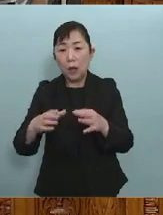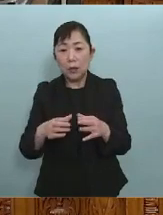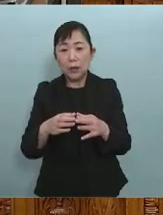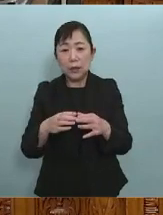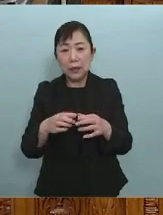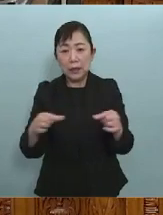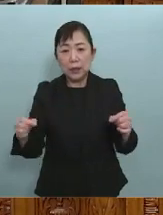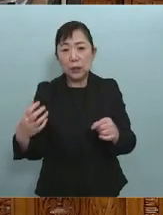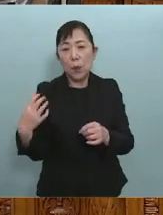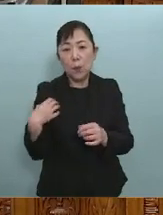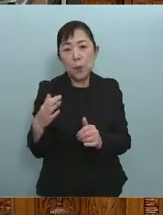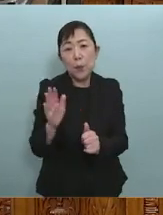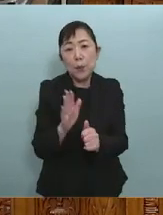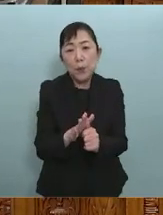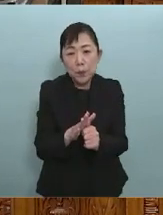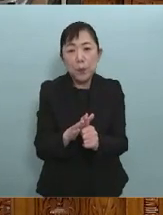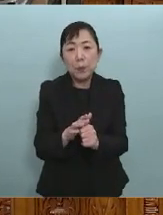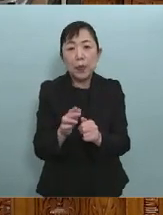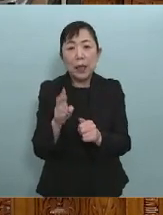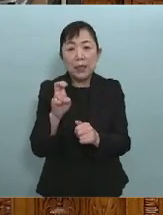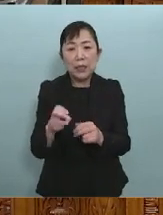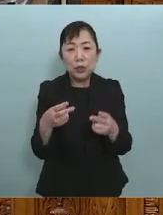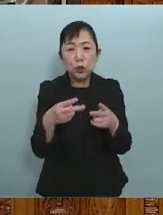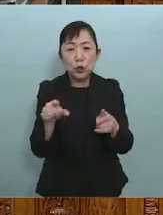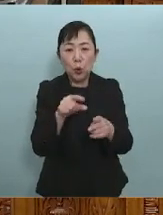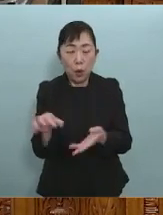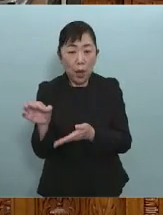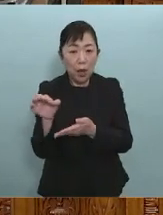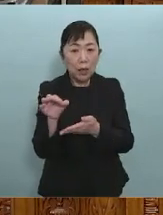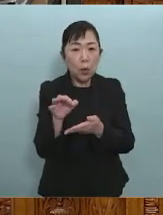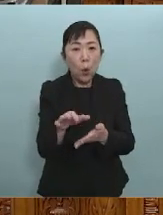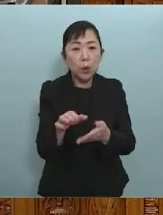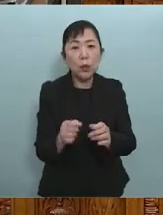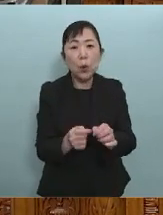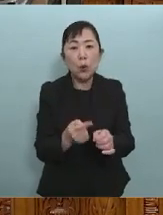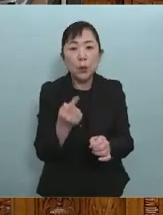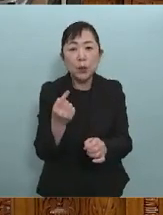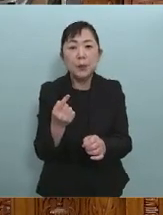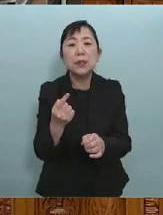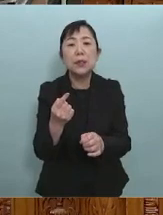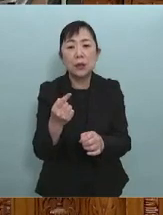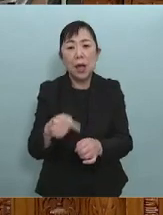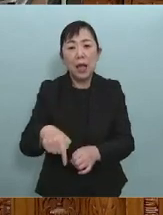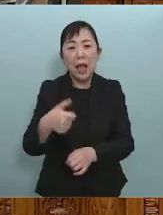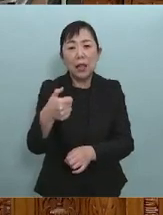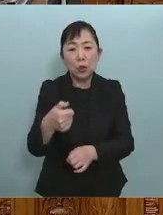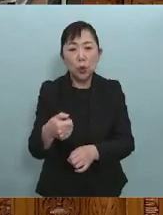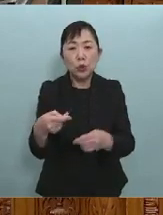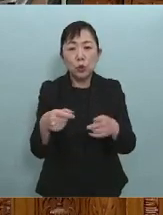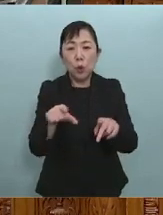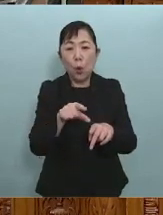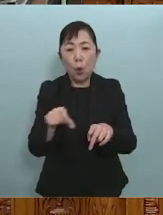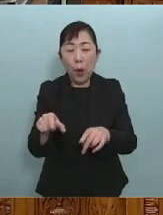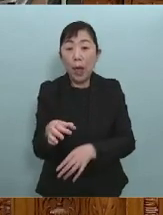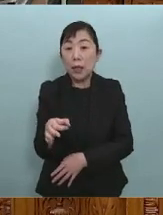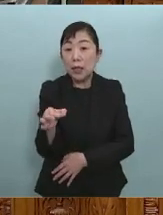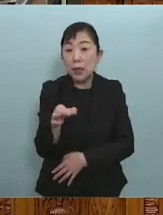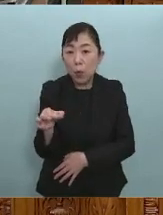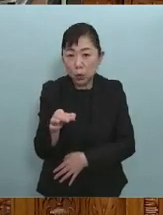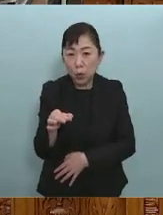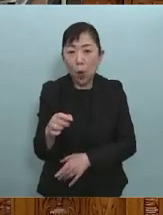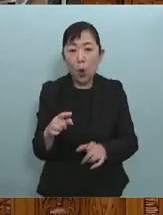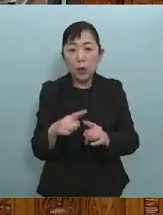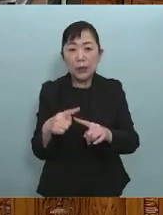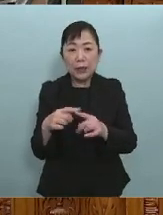よる20兆円規模の大胆な投資を呼び水とした150兆規模のGX